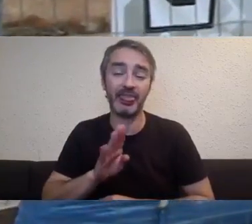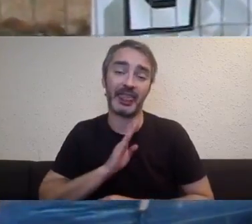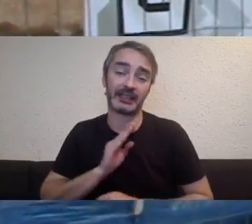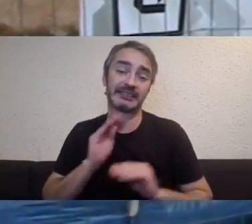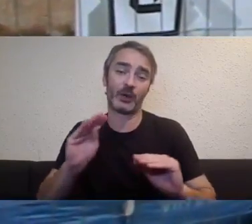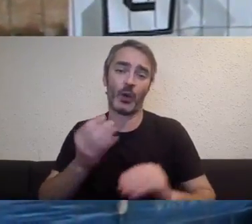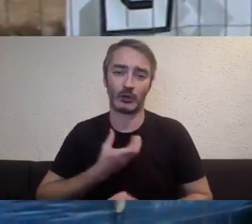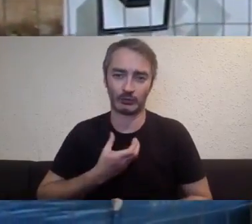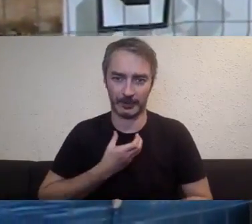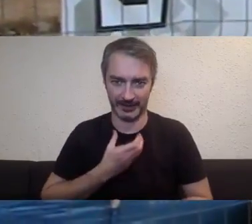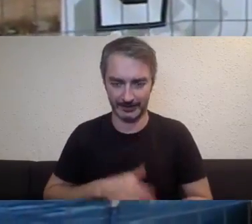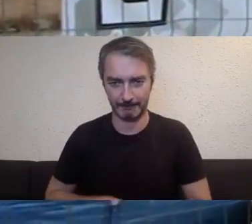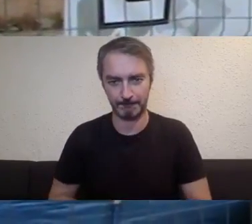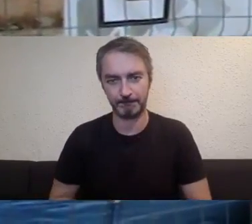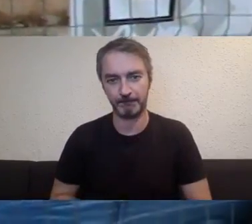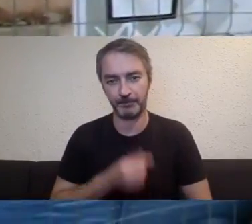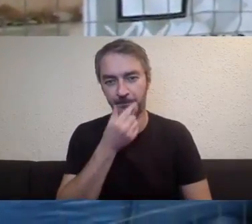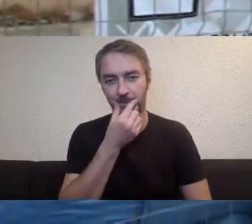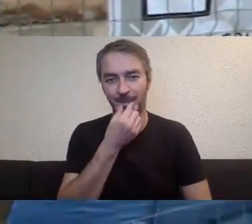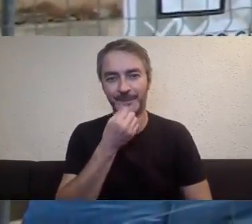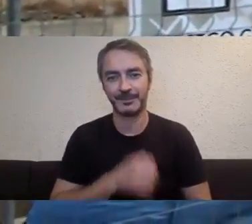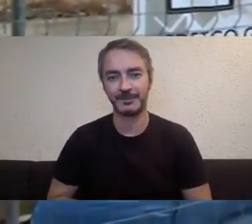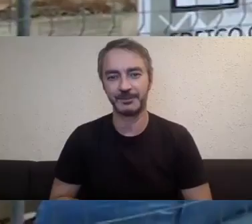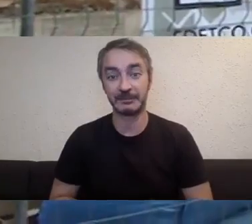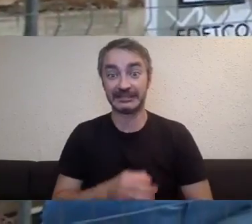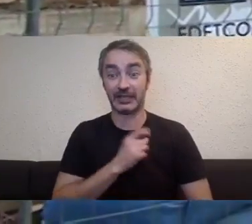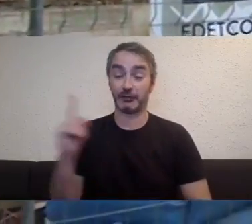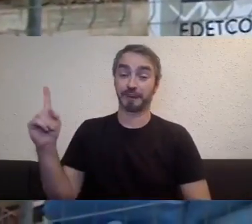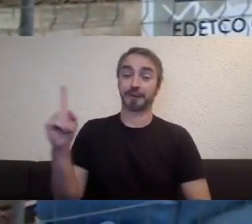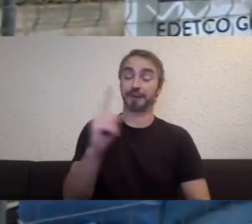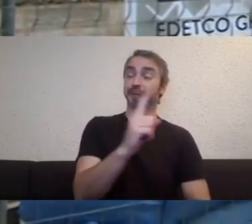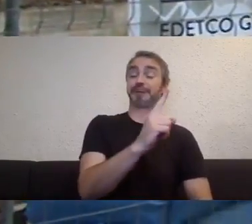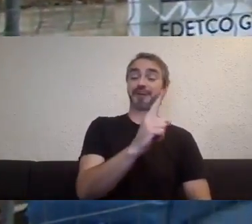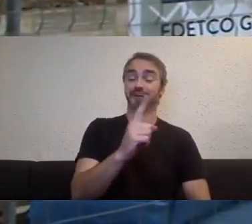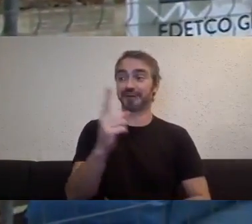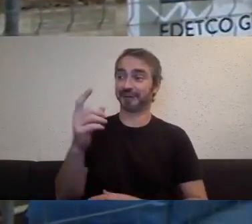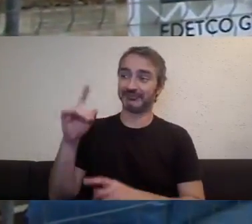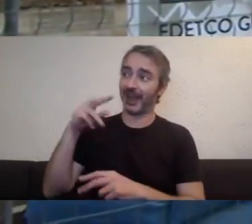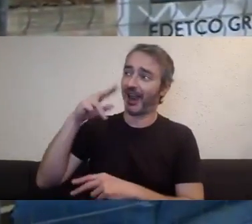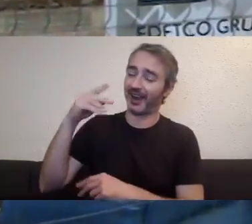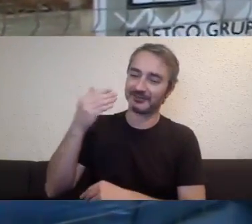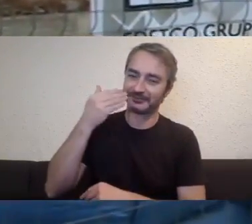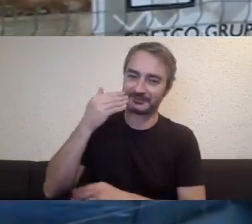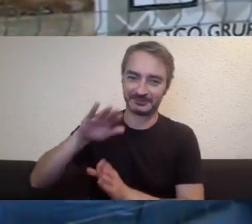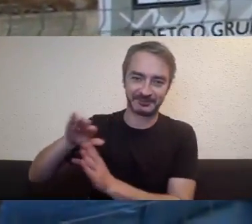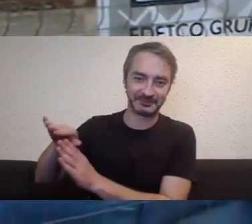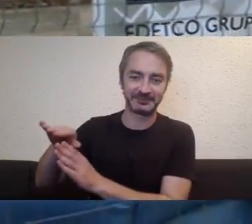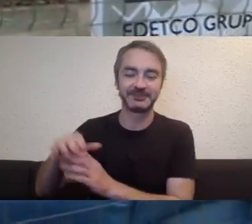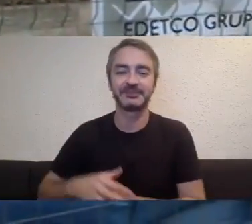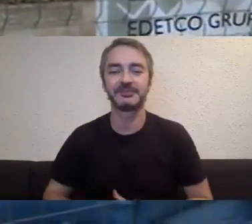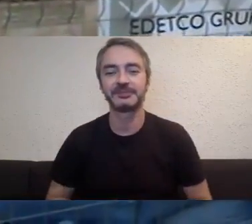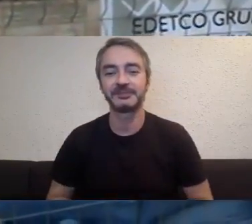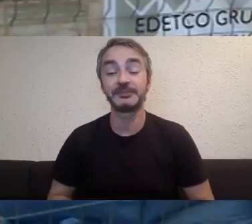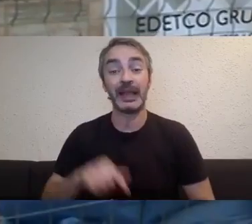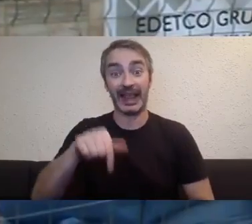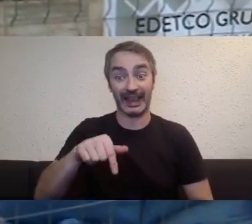ser. Sí, pero entrando por donde está la plaza, no hay dirección. Llavors, podríem